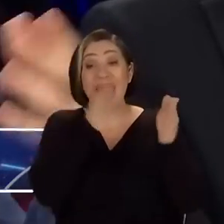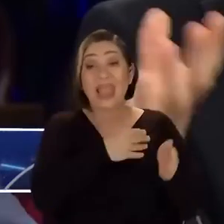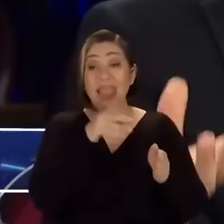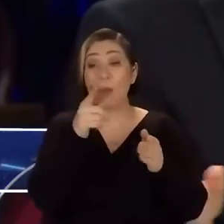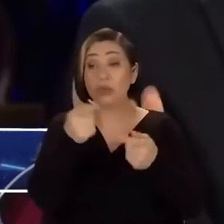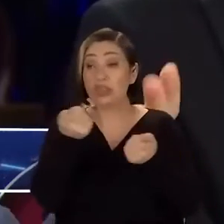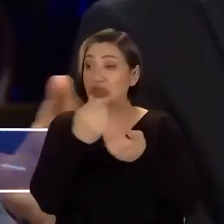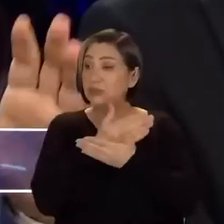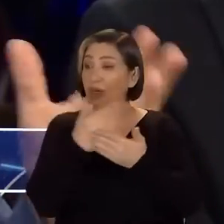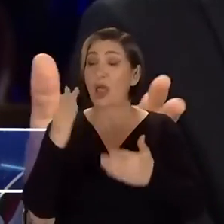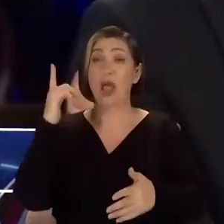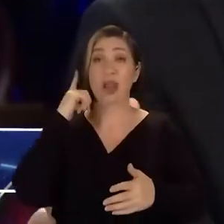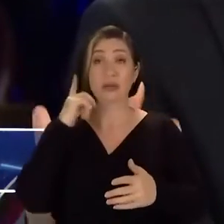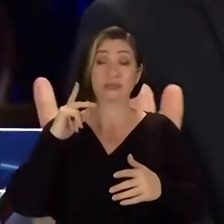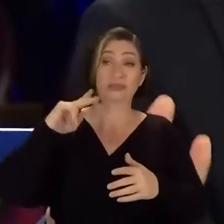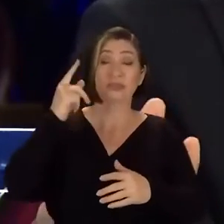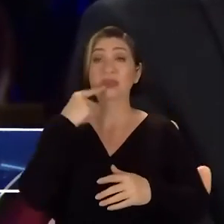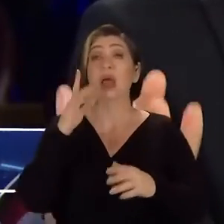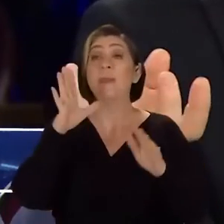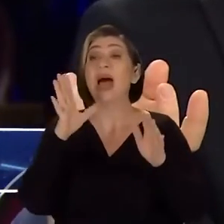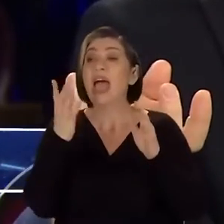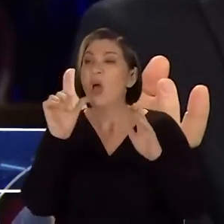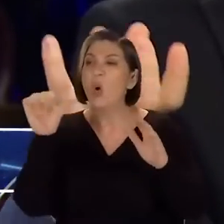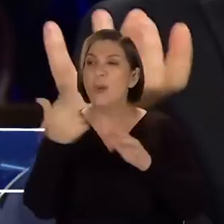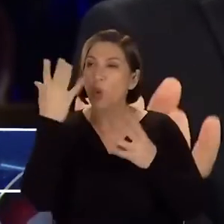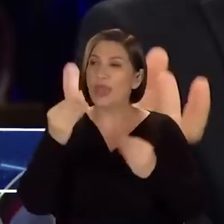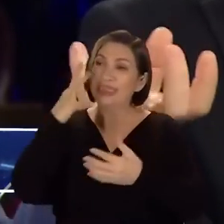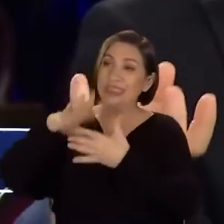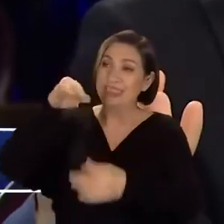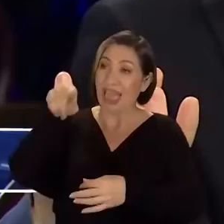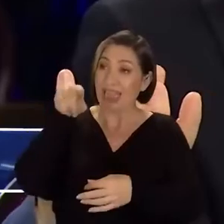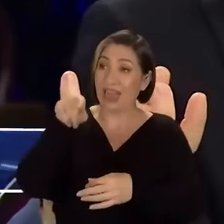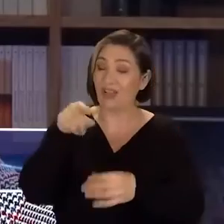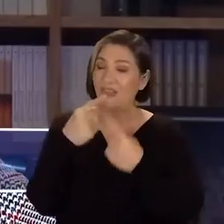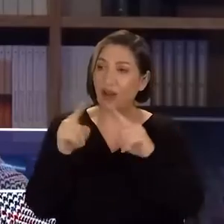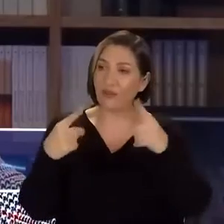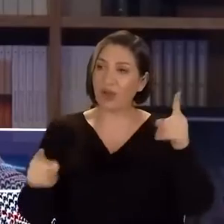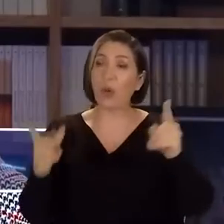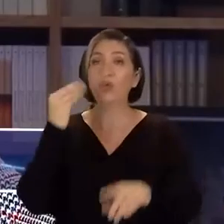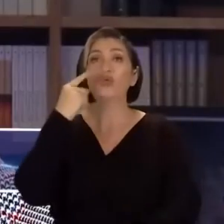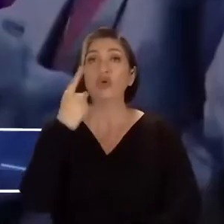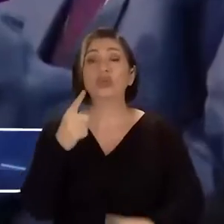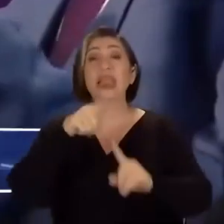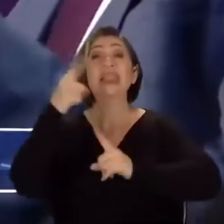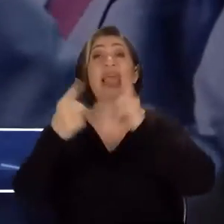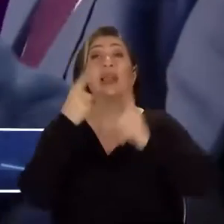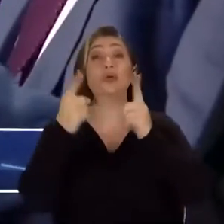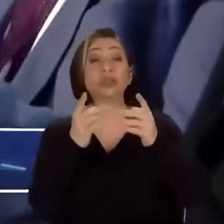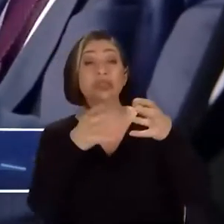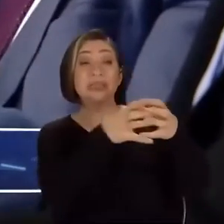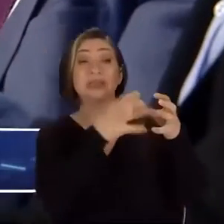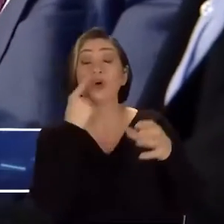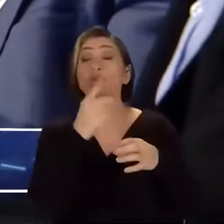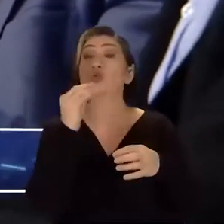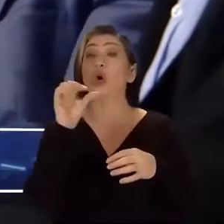hani elitler deniliyor bilmem ne denilir bilmiyorum ama etkin insanların da farklılaştığını görüyoruz. Teknoloji tarafında artık çok